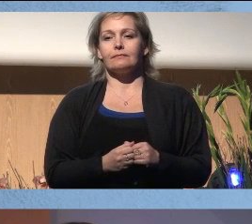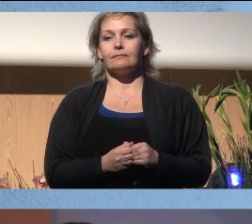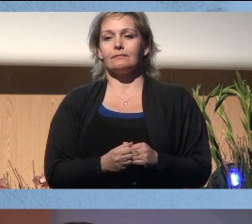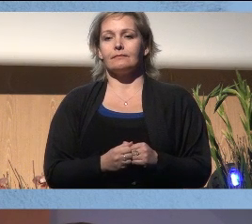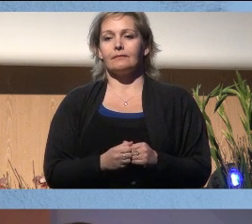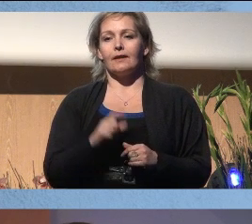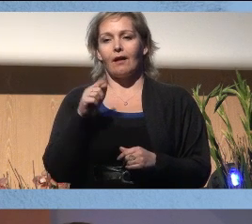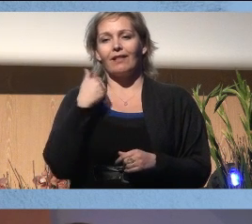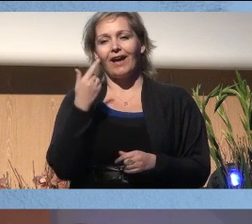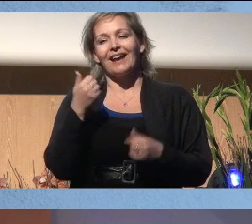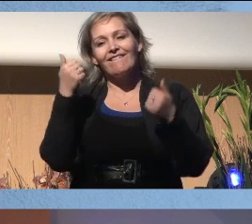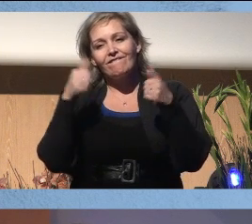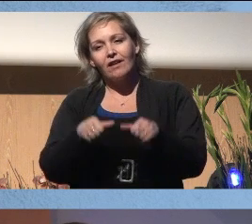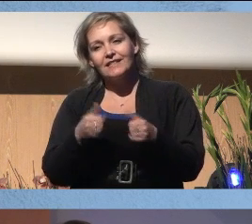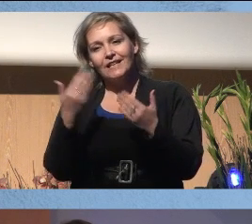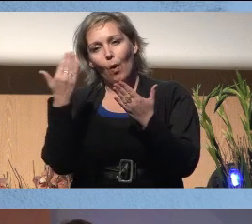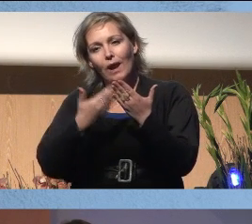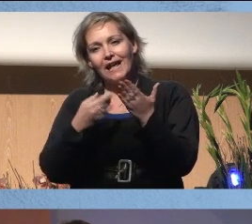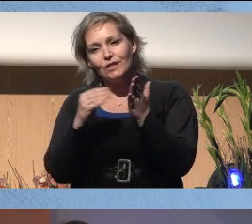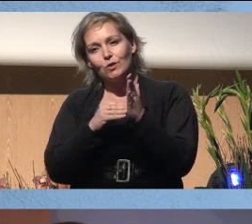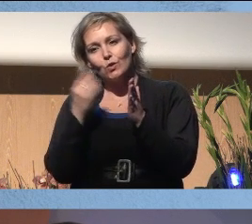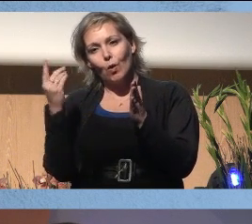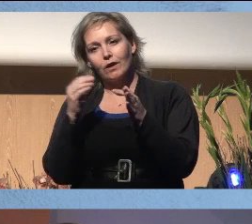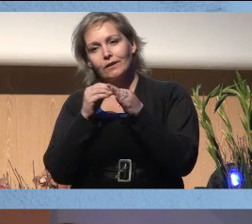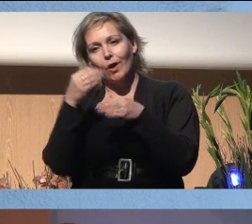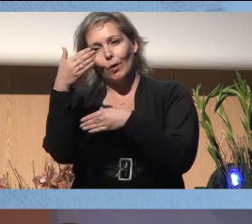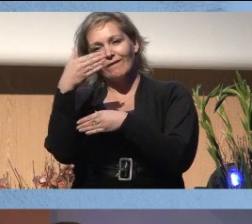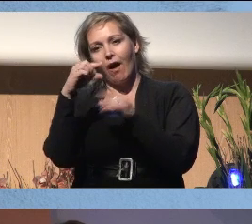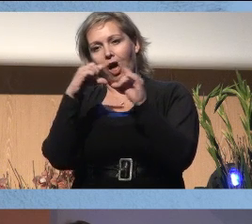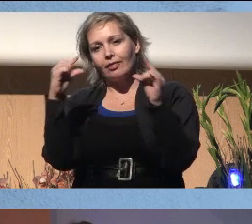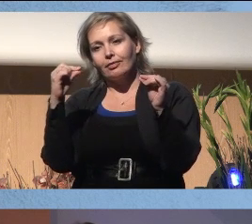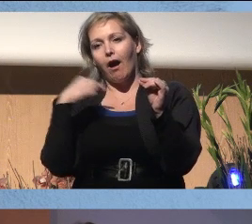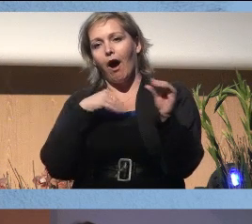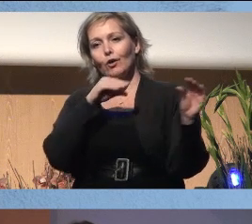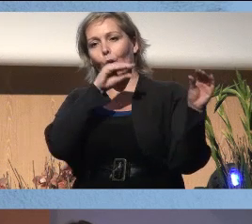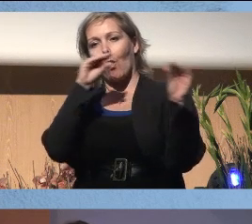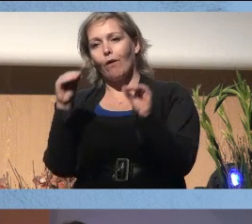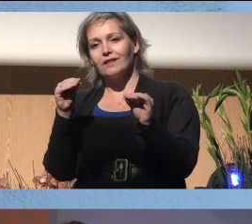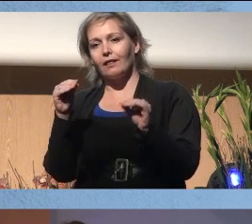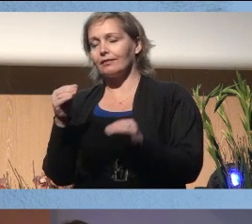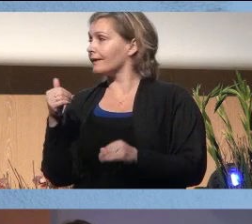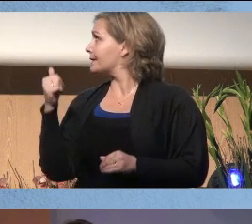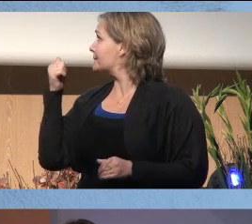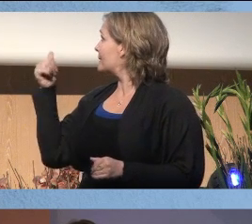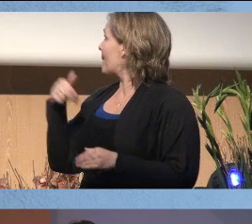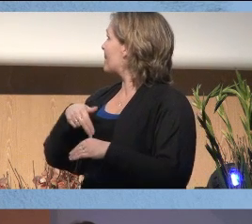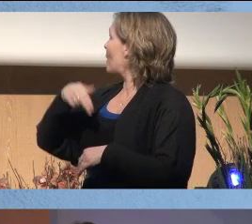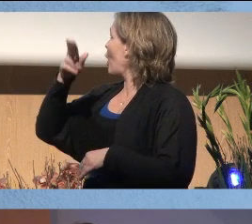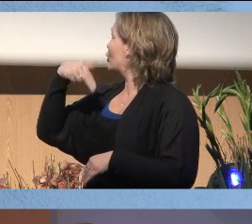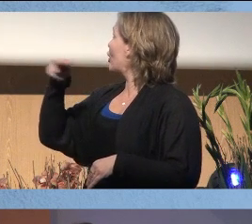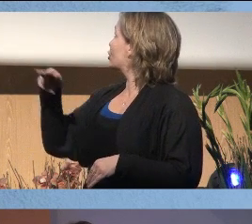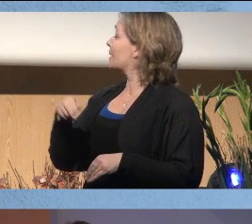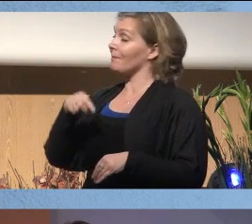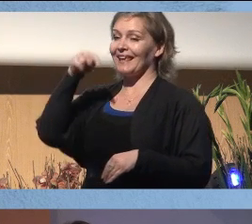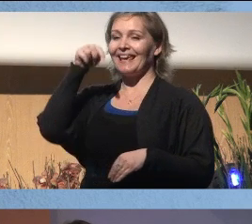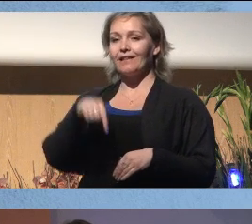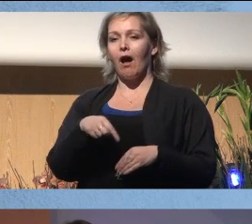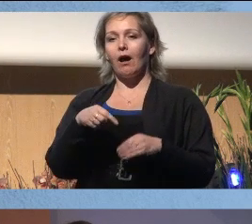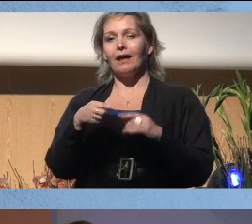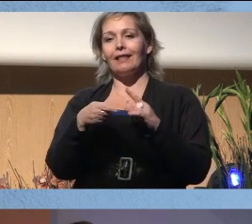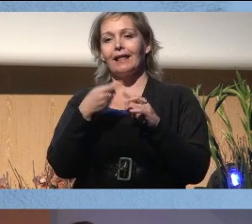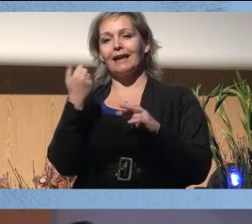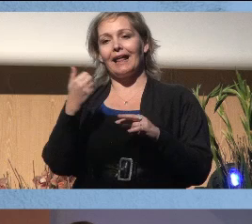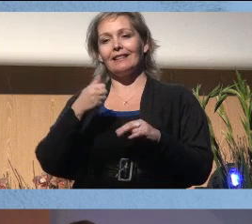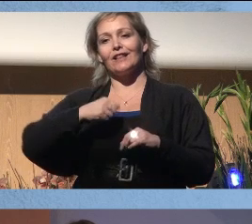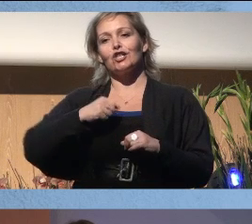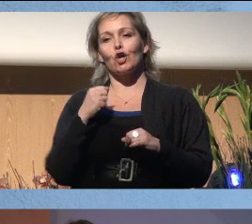Siden det kanskje kan være litt vanskelig å lese det som står rundt fanen her, så har jeg oversatt det til høyre her på norsk. I dag teller denne